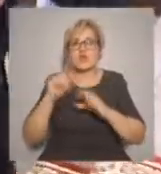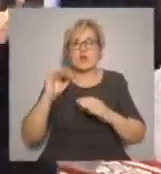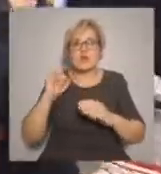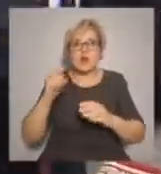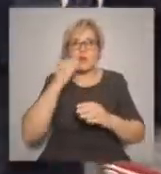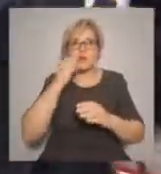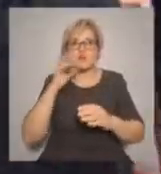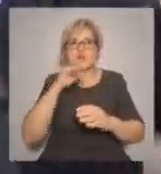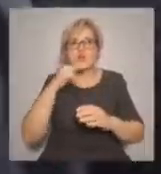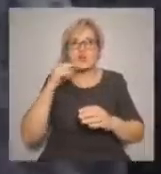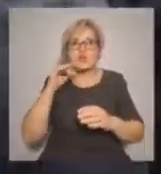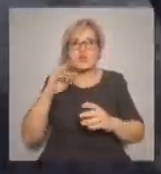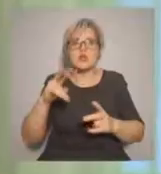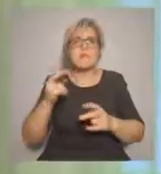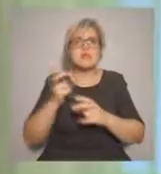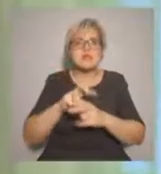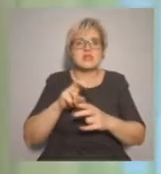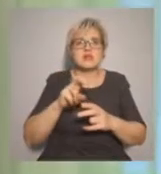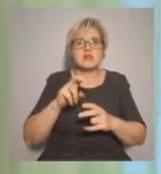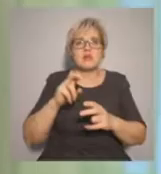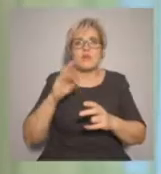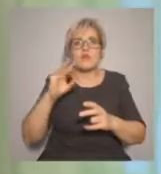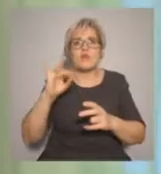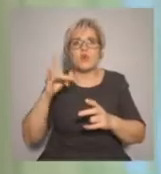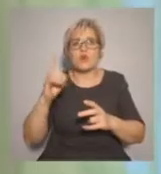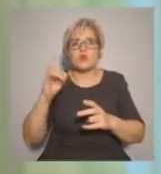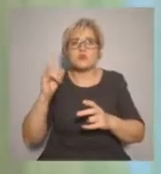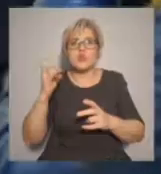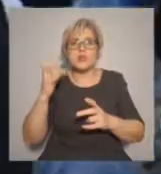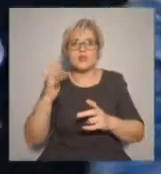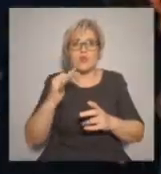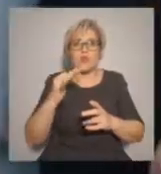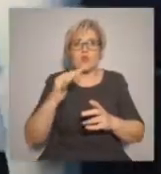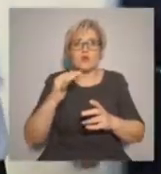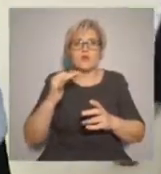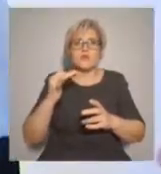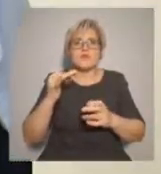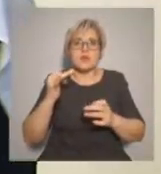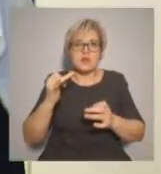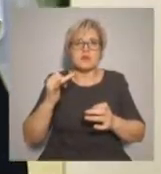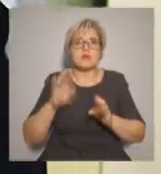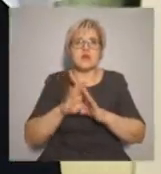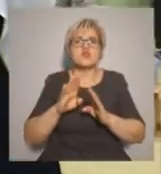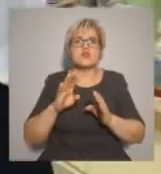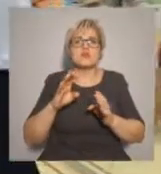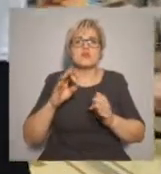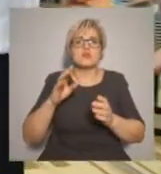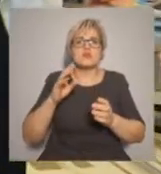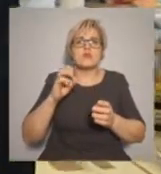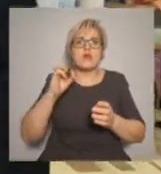Ставропигиального женского монастыря и отделение реабилитации детей и подростков с ограниченными возможностями Центра социального обслуживания населения